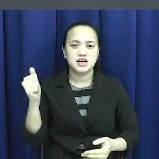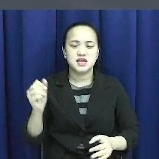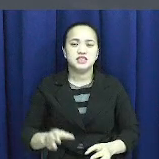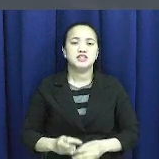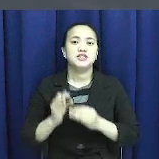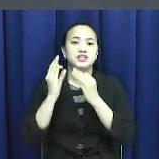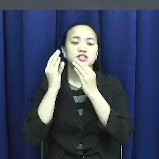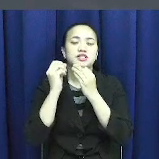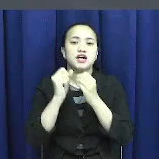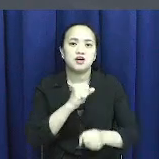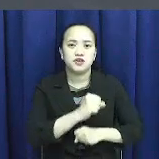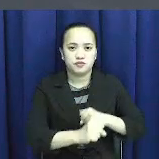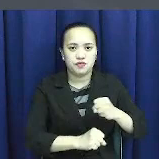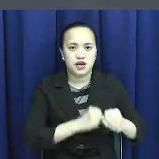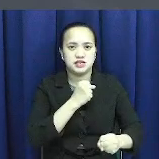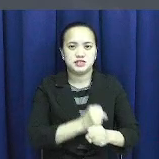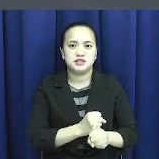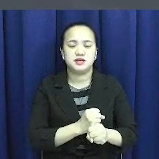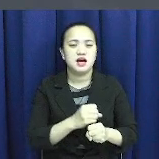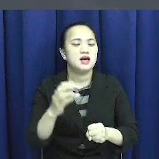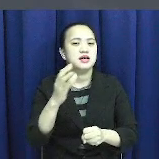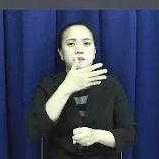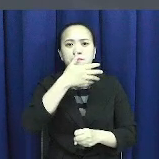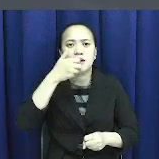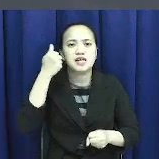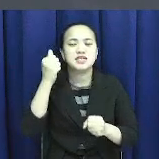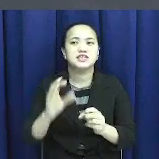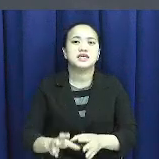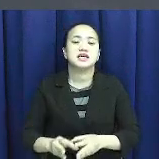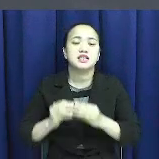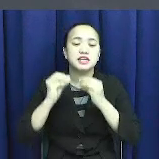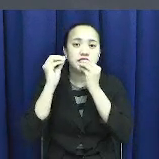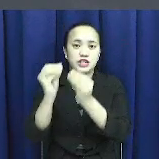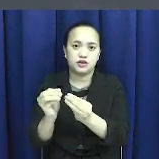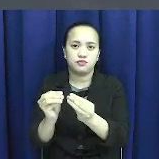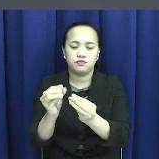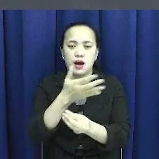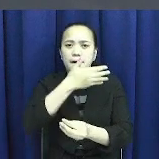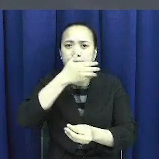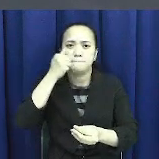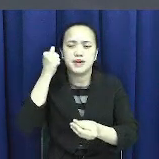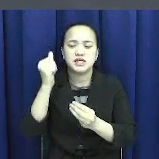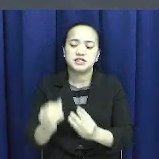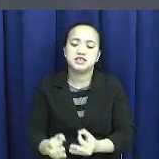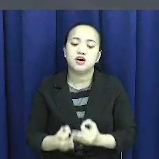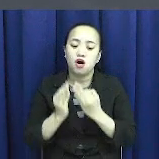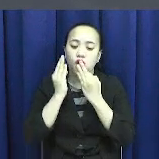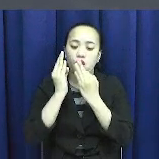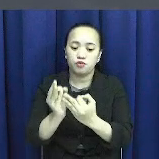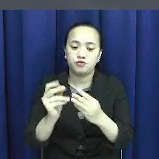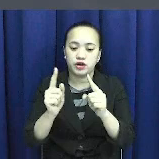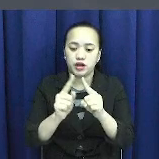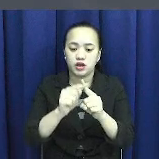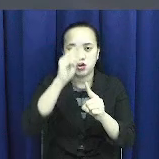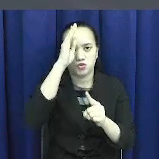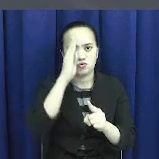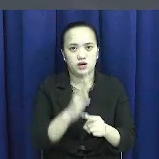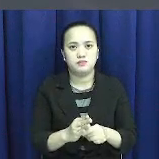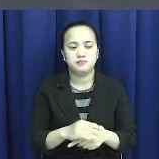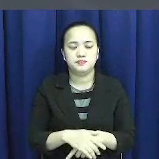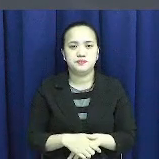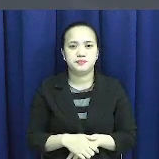Panginoon. Yung atin pong buhay. Sabi ni Paul, which is your reasonable service.